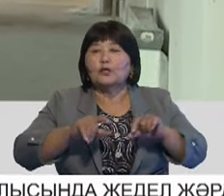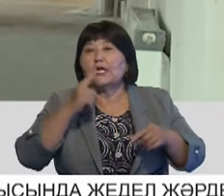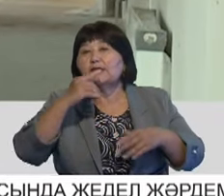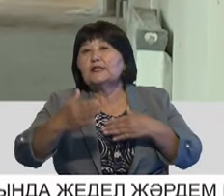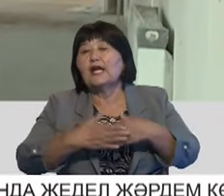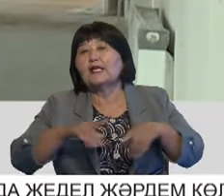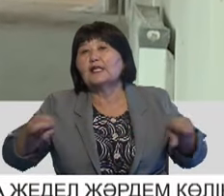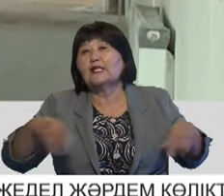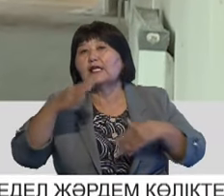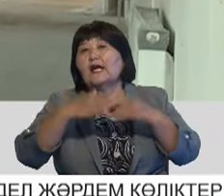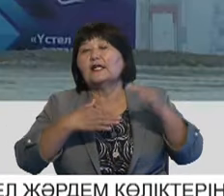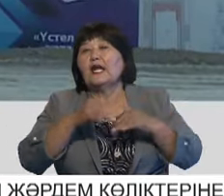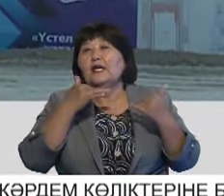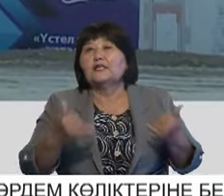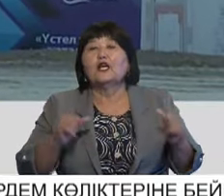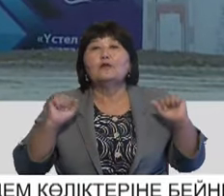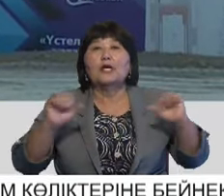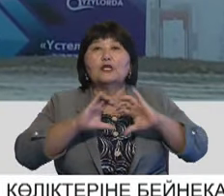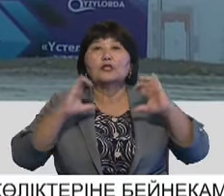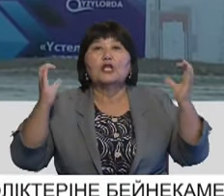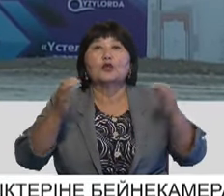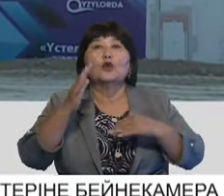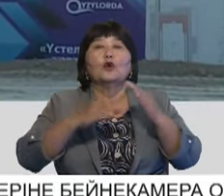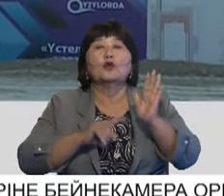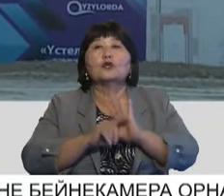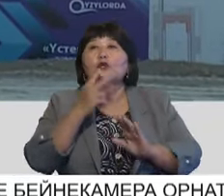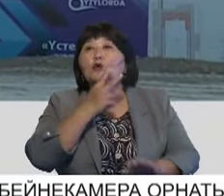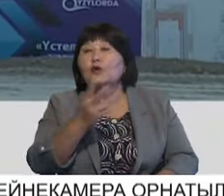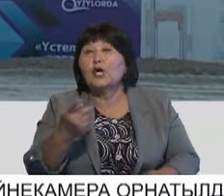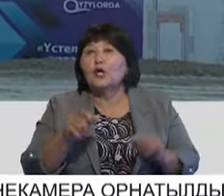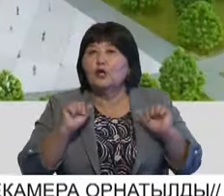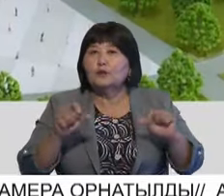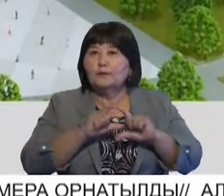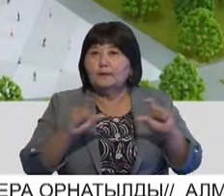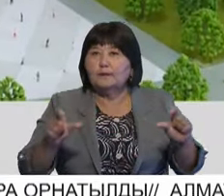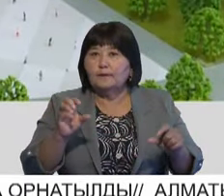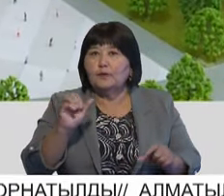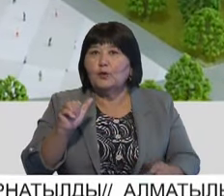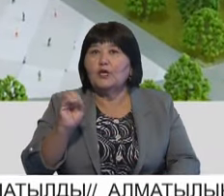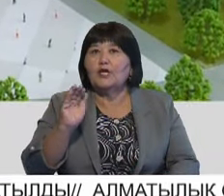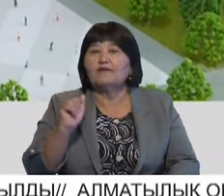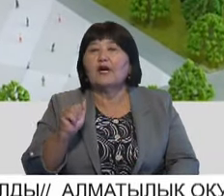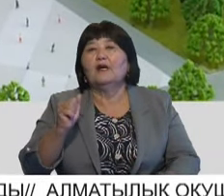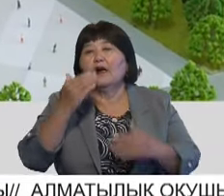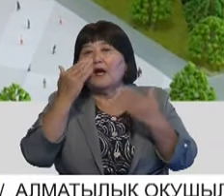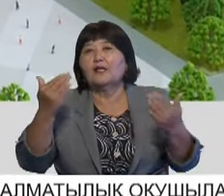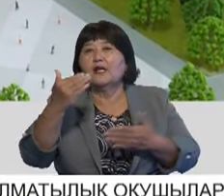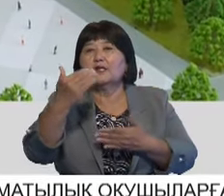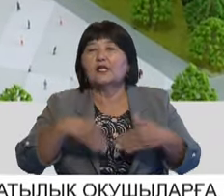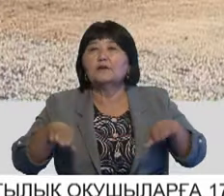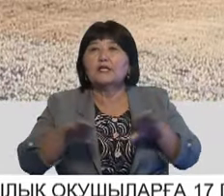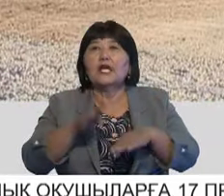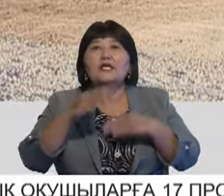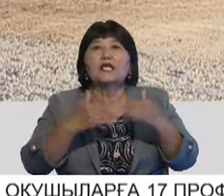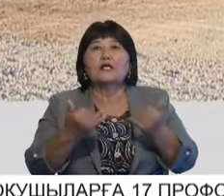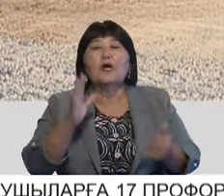жақында ғана іргетасы қаланған заманауи стадионның құрылысын көрді. Айта кету керек, спорттық нысан УЕФА халықаралық ұйымының талаптарына сай салынатын